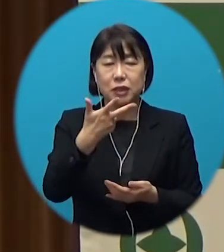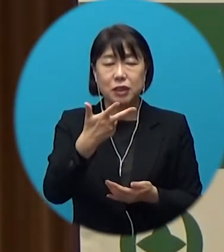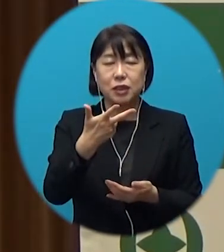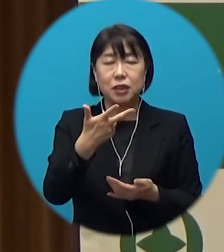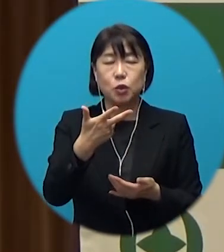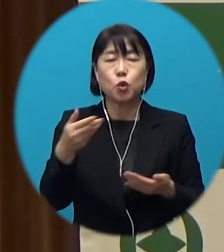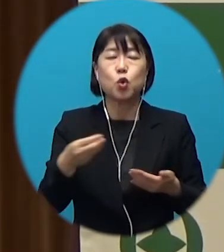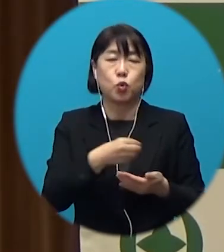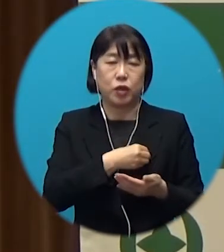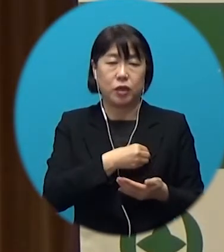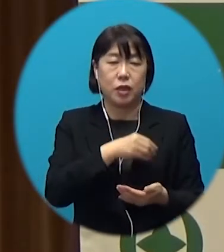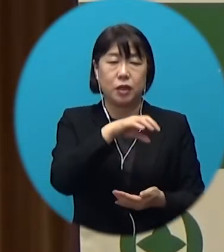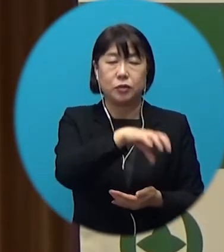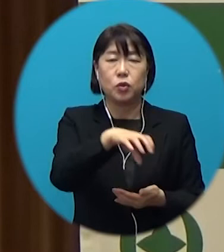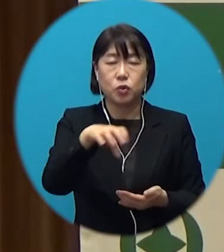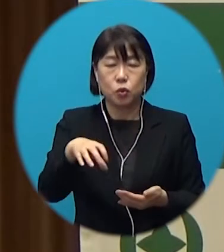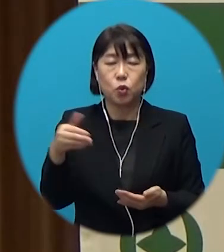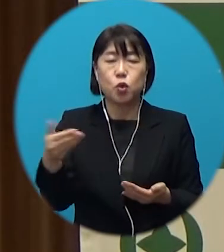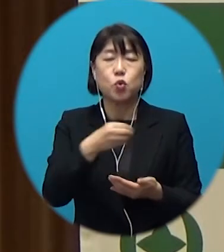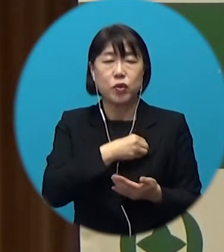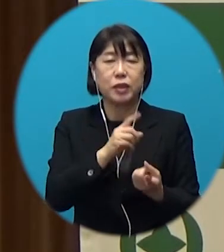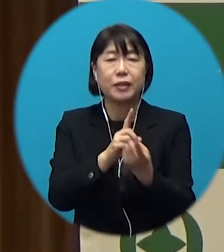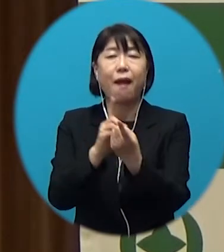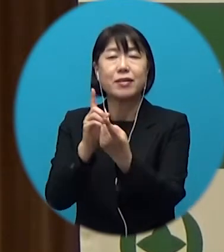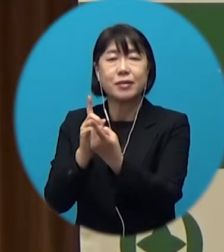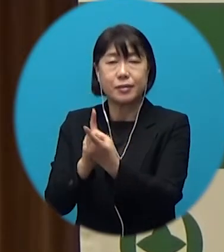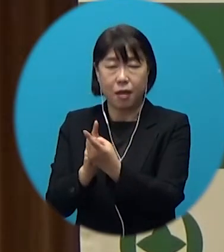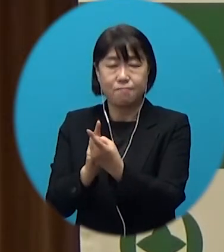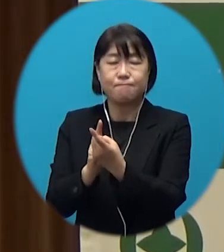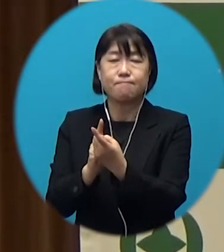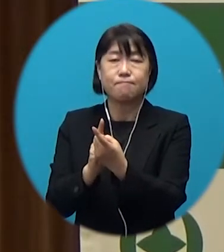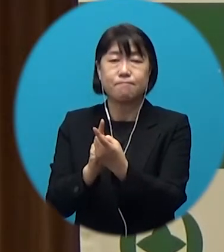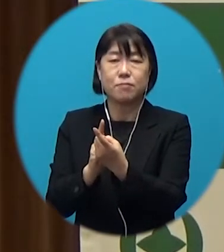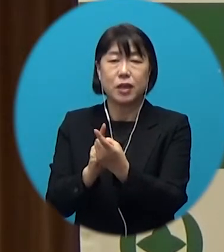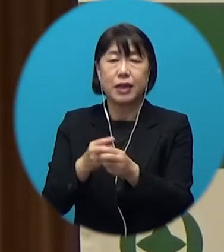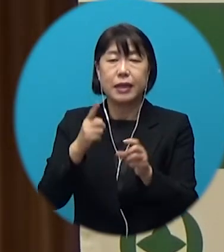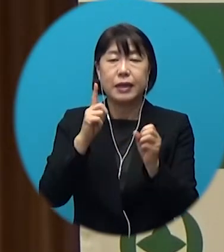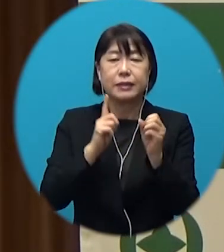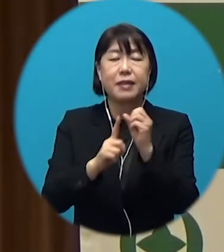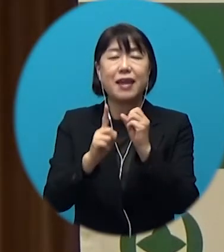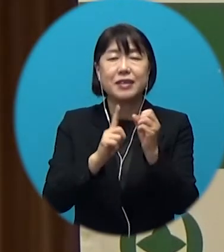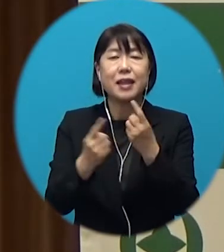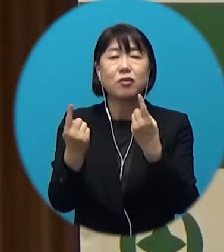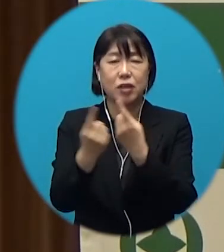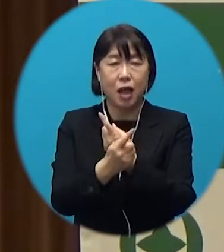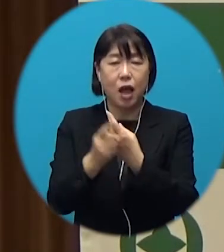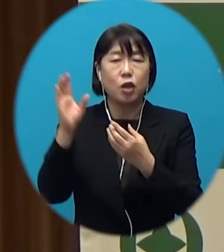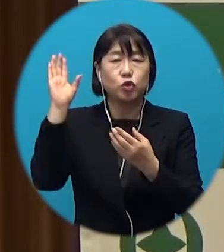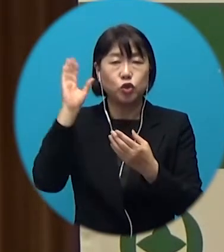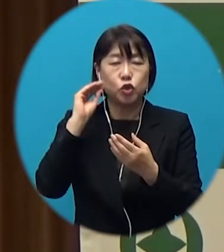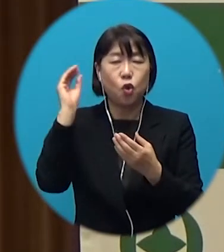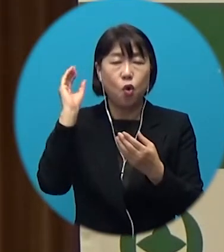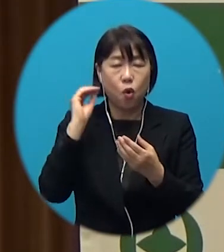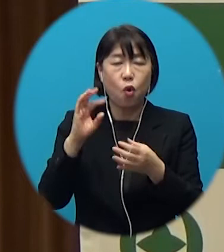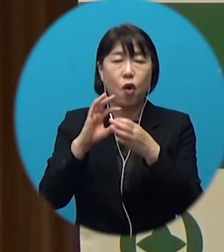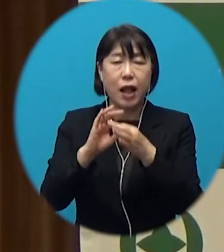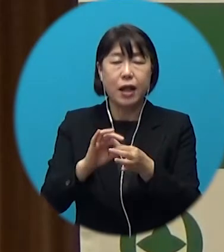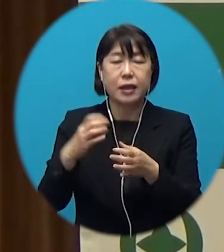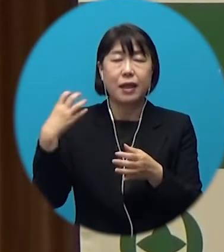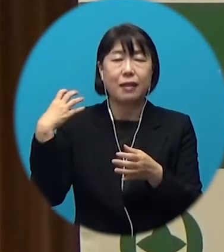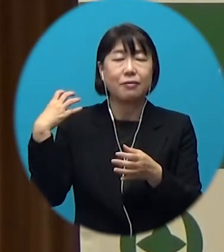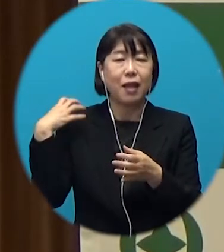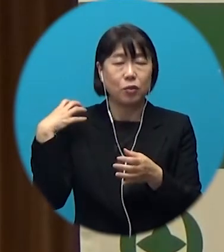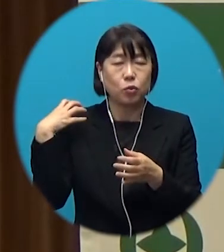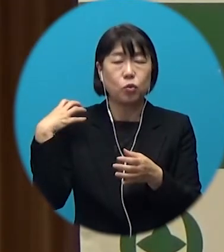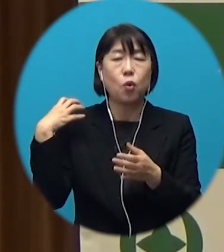署の方々に対してですね、デジタル化っていうのが情報関係部署、情報部署